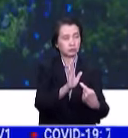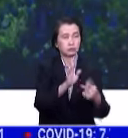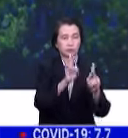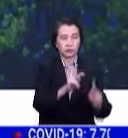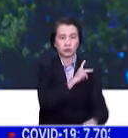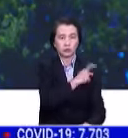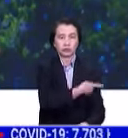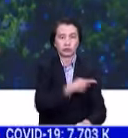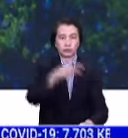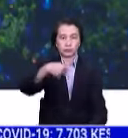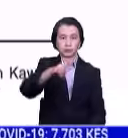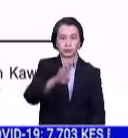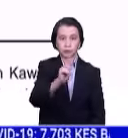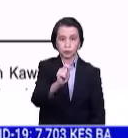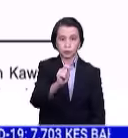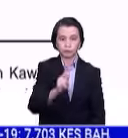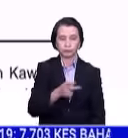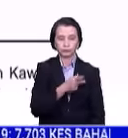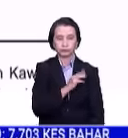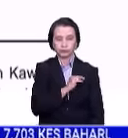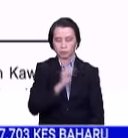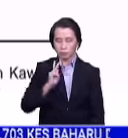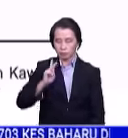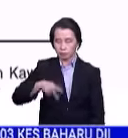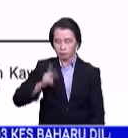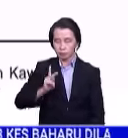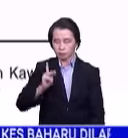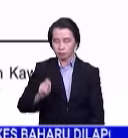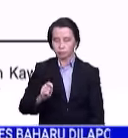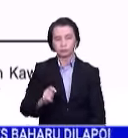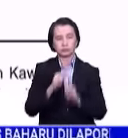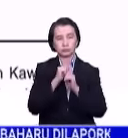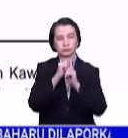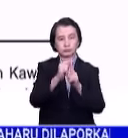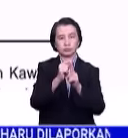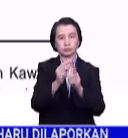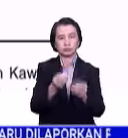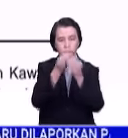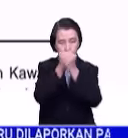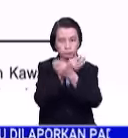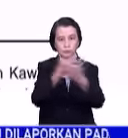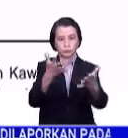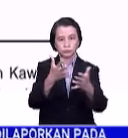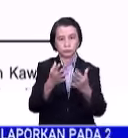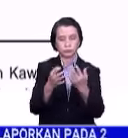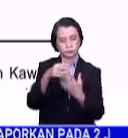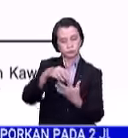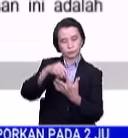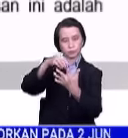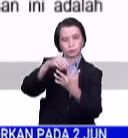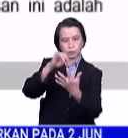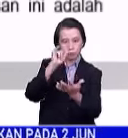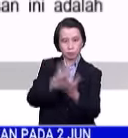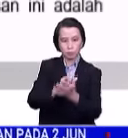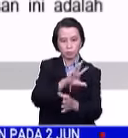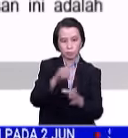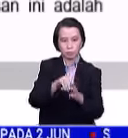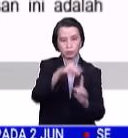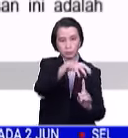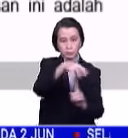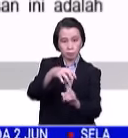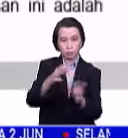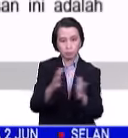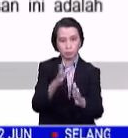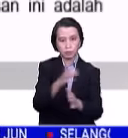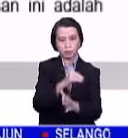berkuasa tempatan. Kementerian Perumahan dan Kerajaan Tempatan dalam satu kenyataan memaklumkan pengecualian itu melibatkan penjaja kecil